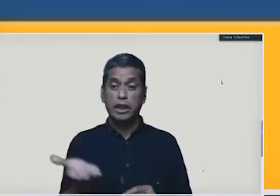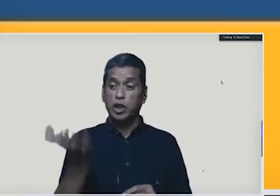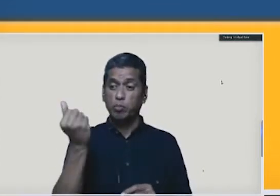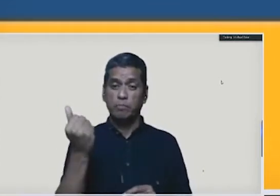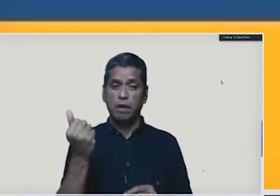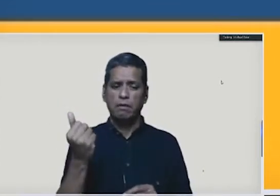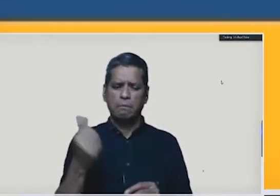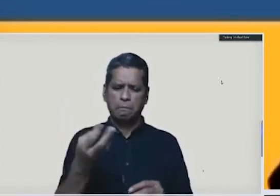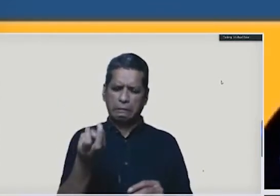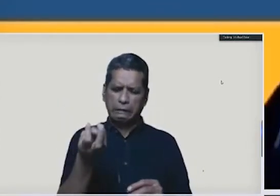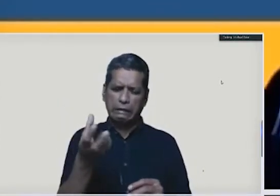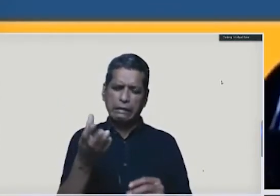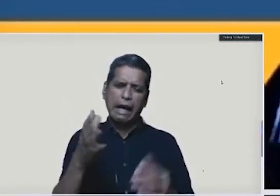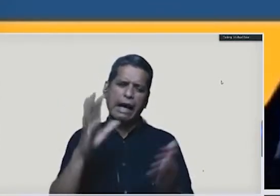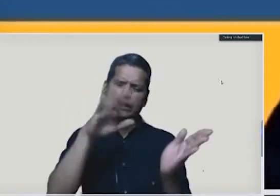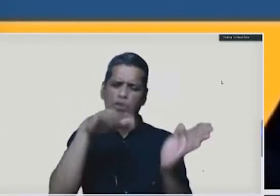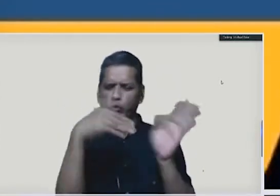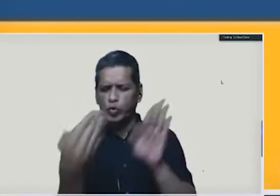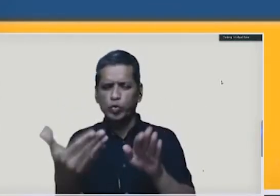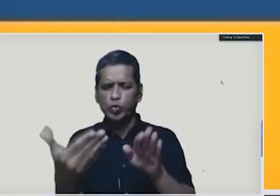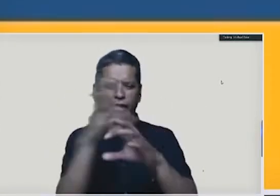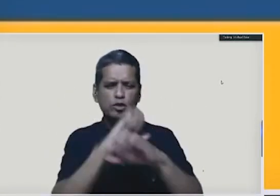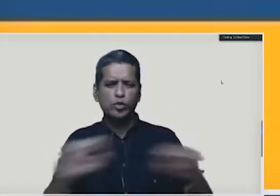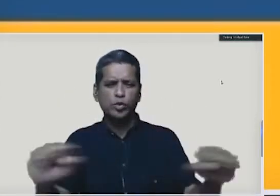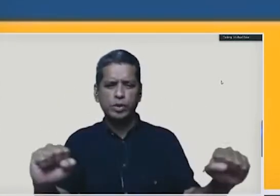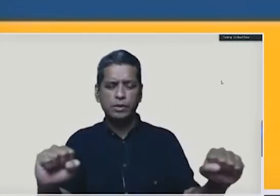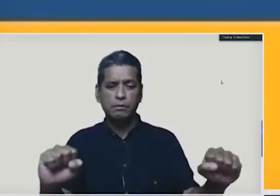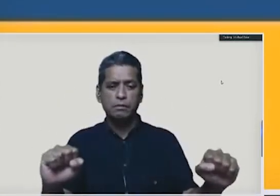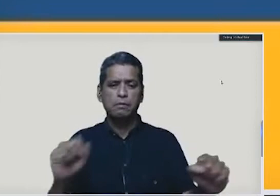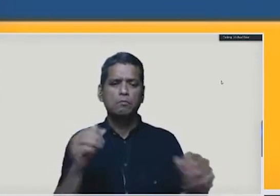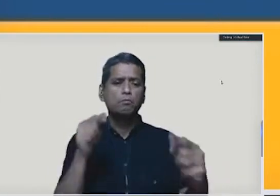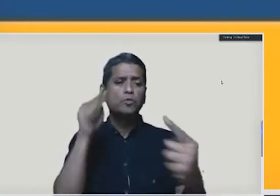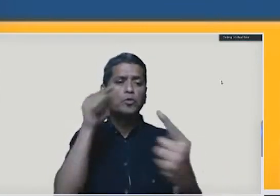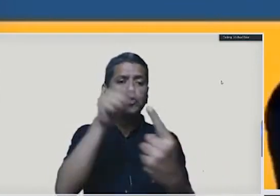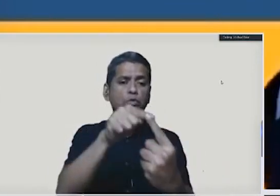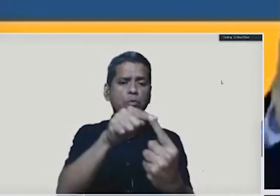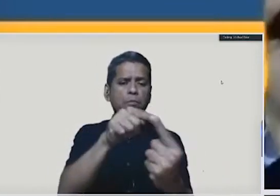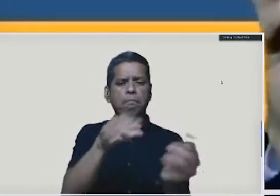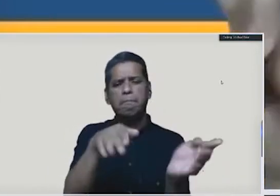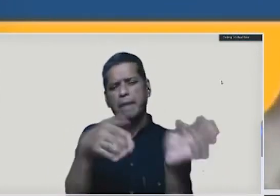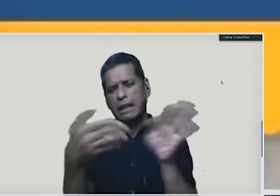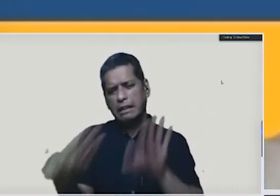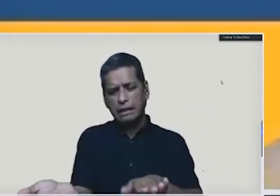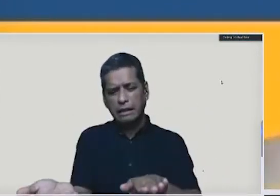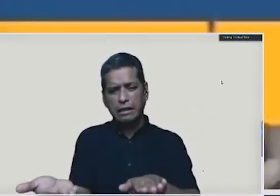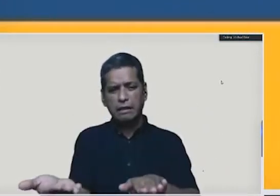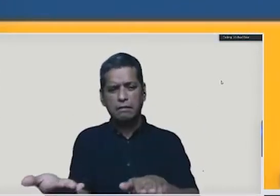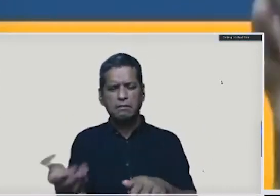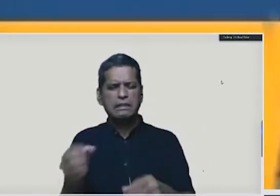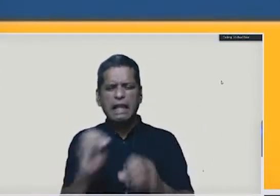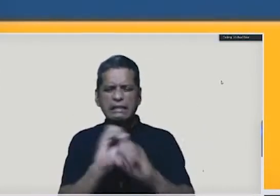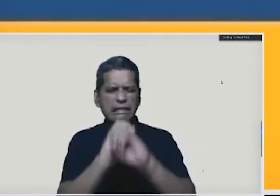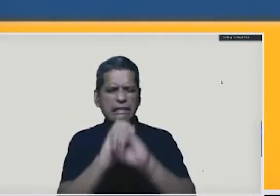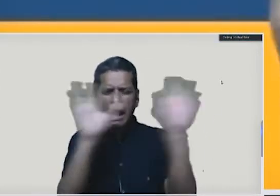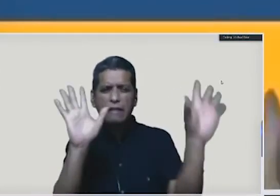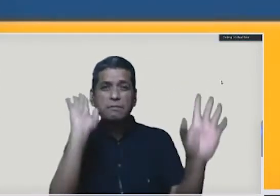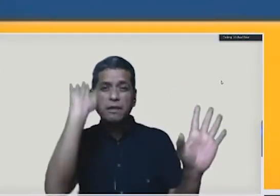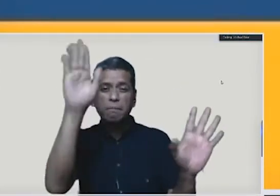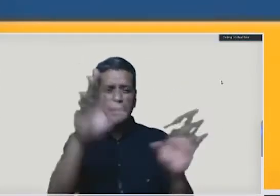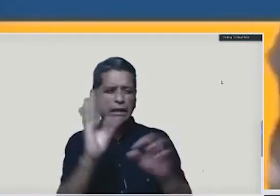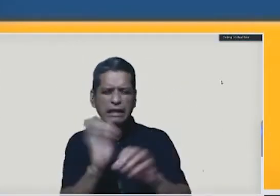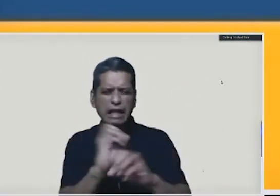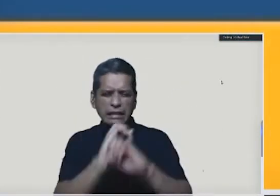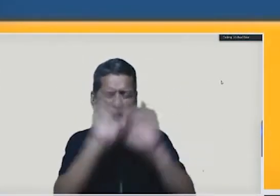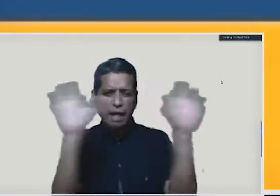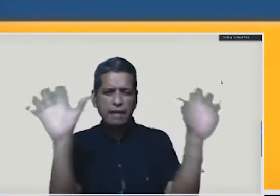meluncur ke dalam satu ke Hai kebinasaan atau meluncur ke pada ketidakpastian keresahan yang tidak